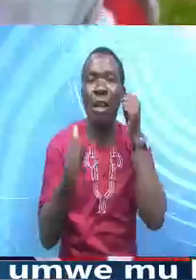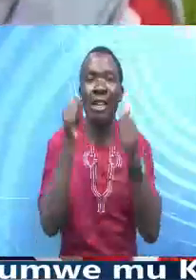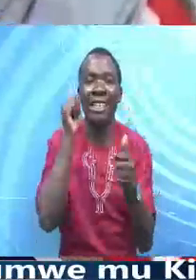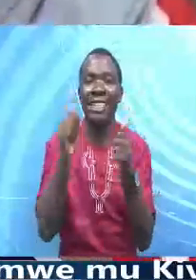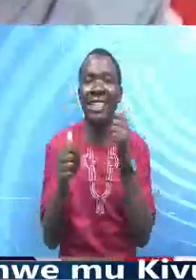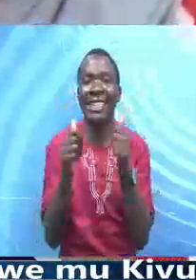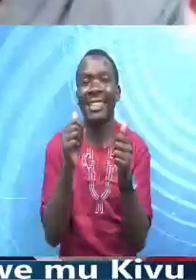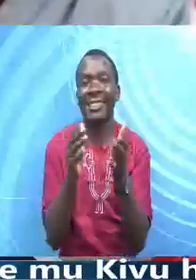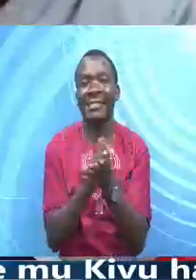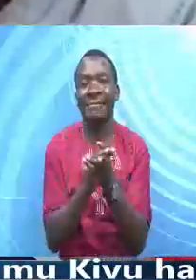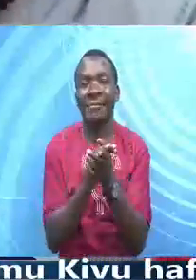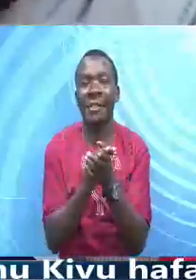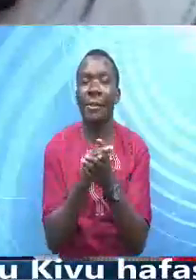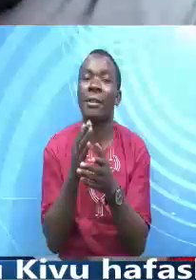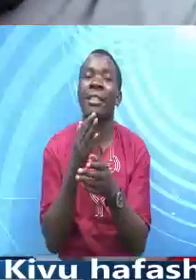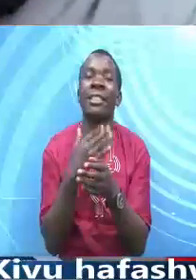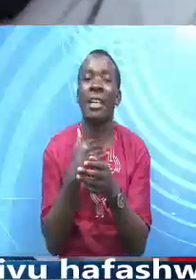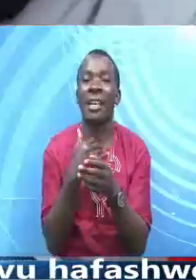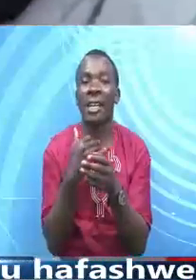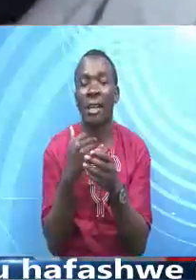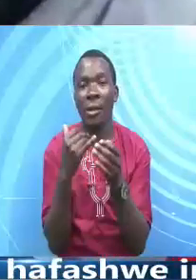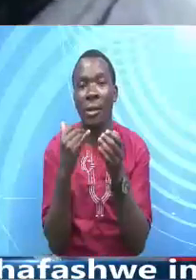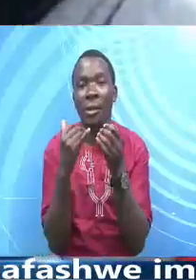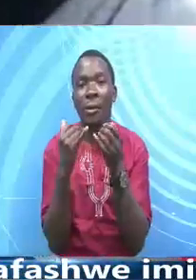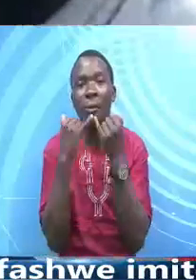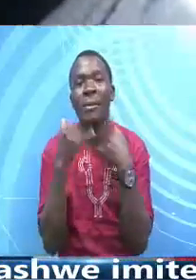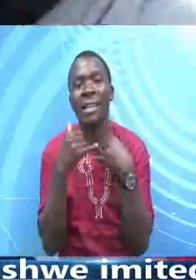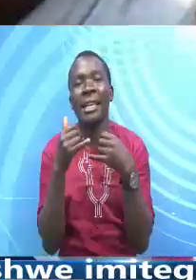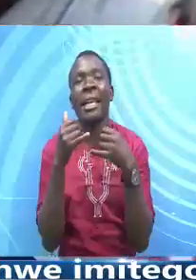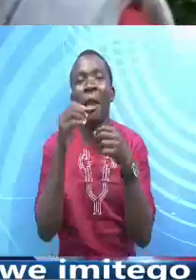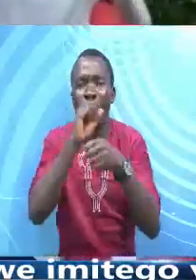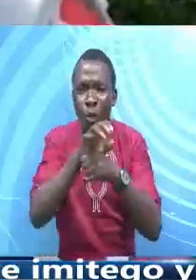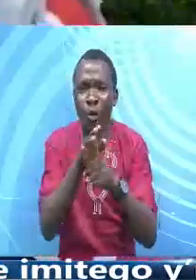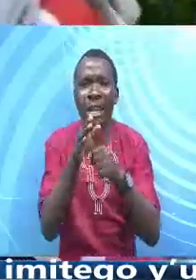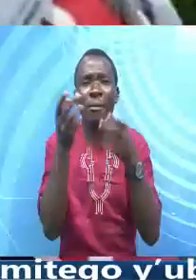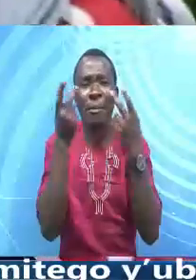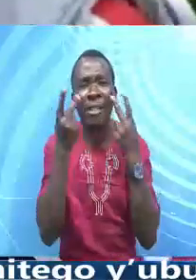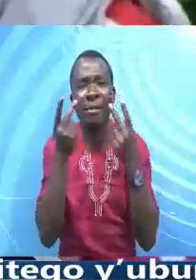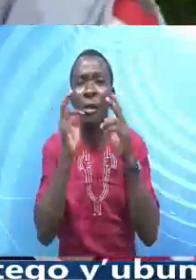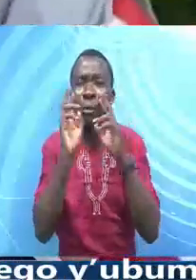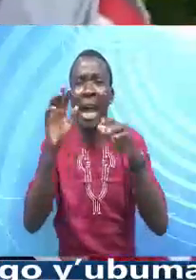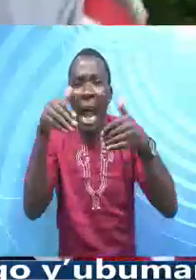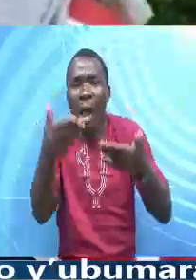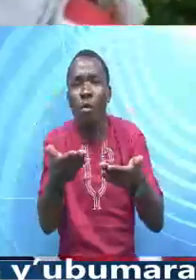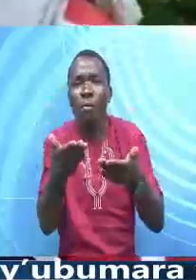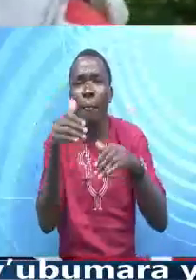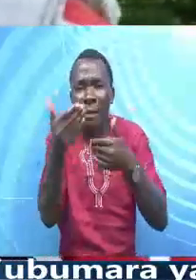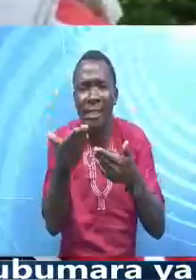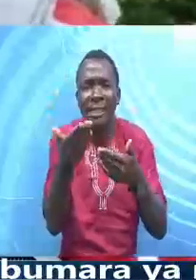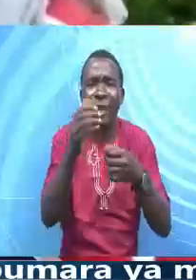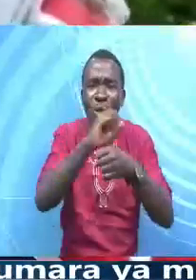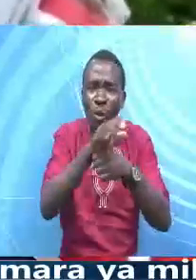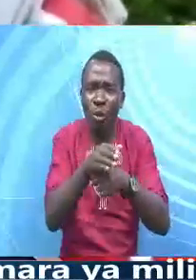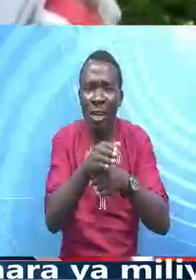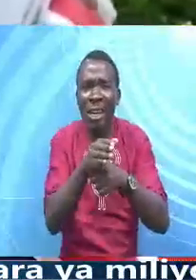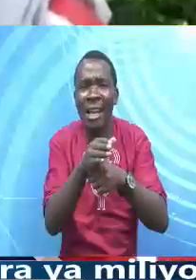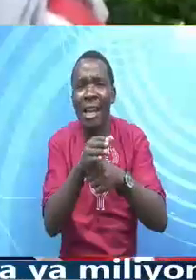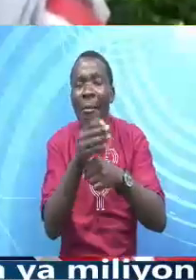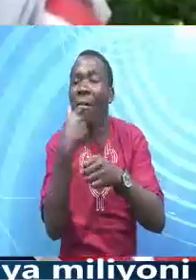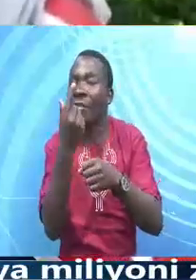Tunataka utuambie kwa mambo ya corona. Unaiona aje? Kufika nyumbani umetoka saa 2